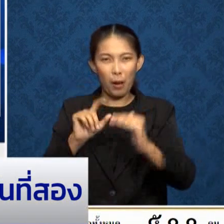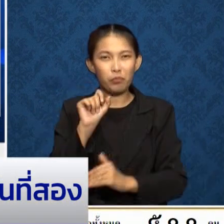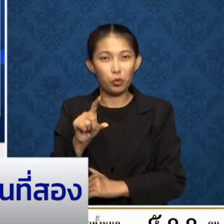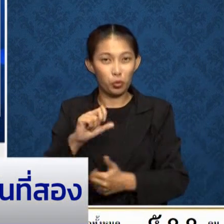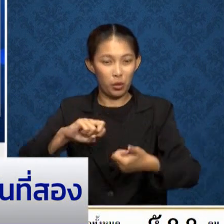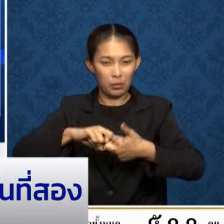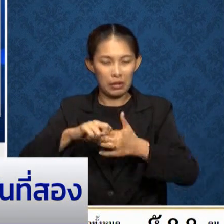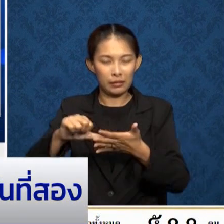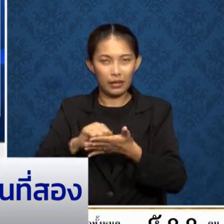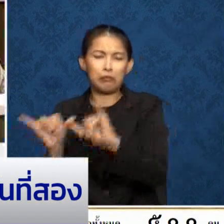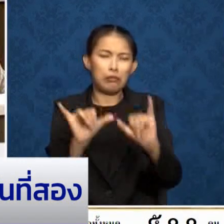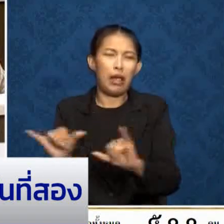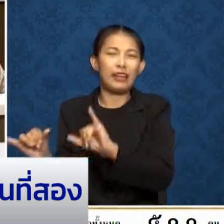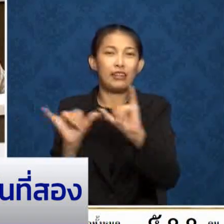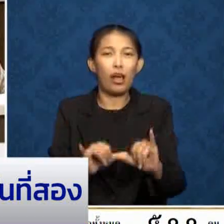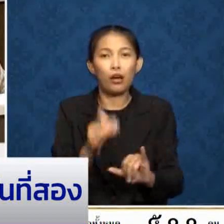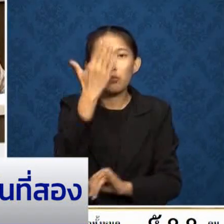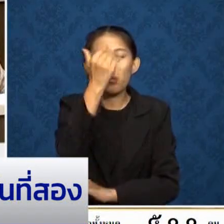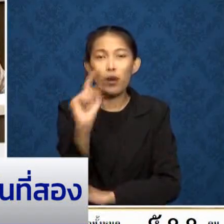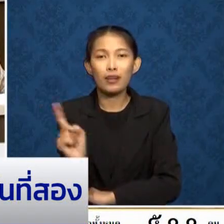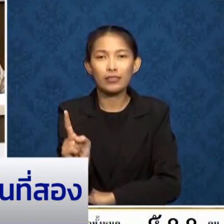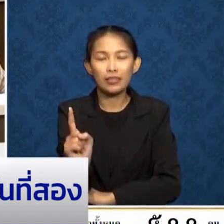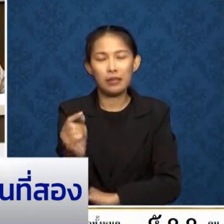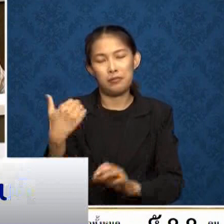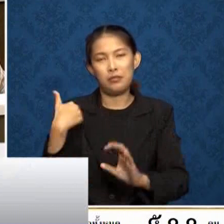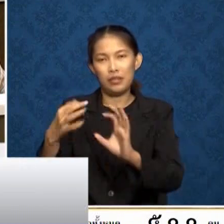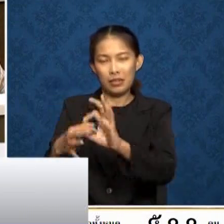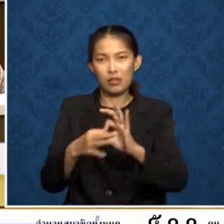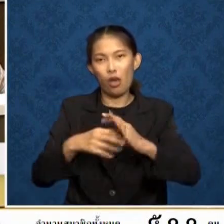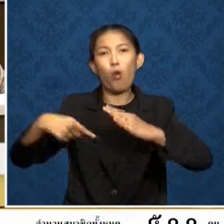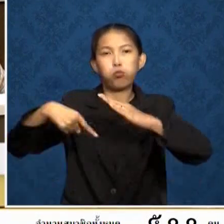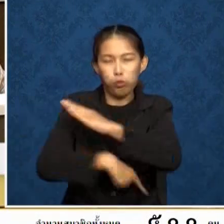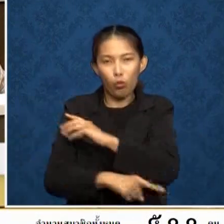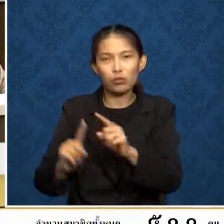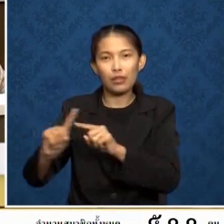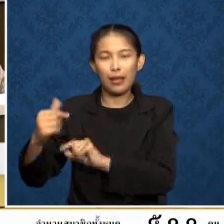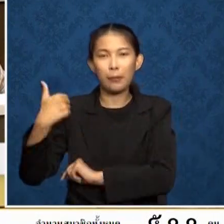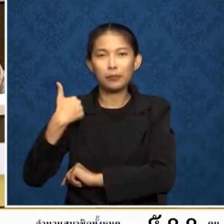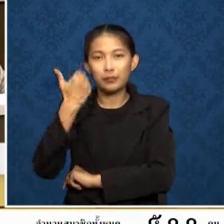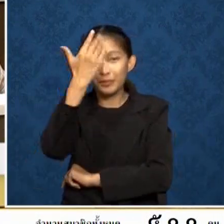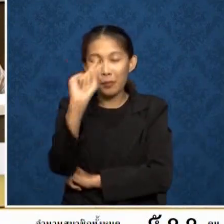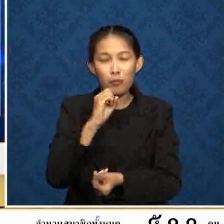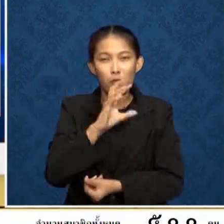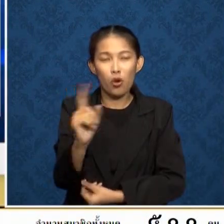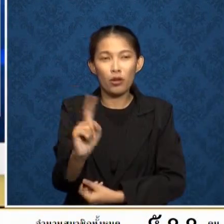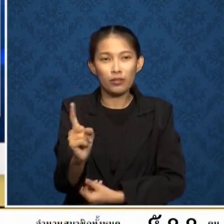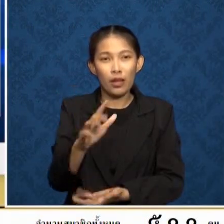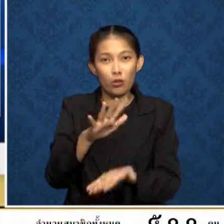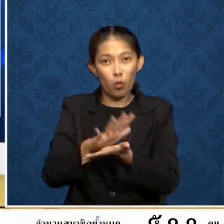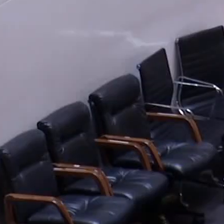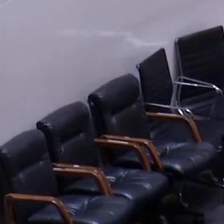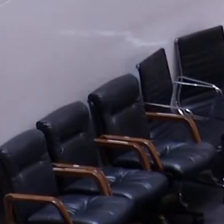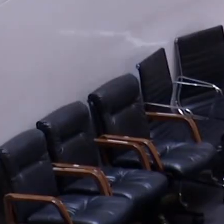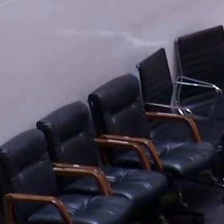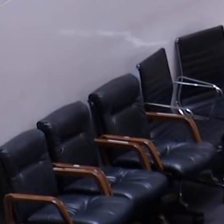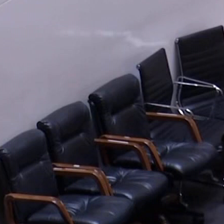ตัดเงินกู้ยืมในปีการศึกษานี้ส่งผลให้เด็กต้องเลิกเรียนกลางครรภครับซึ่งเรื่องนี้นายจุลพันธ์อมรวิวัฒน